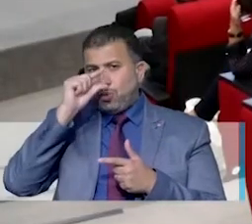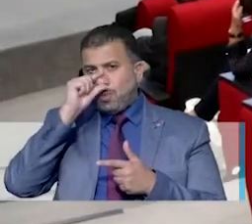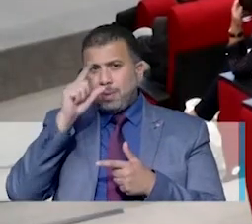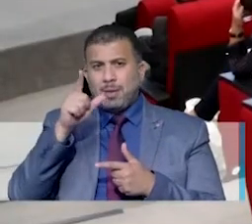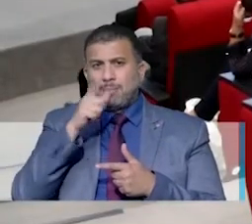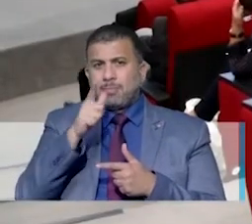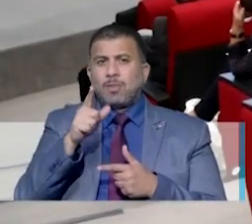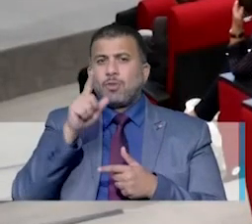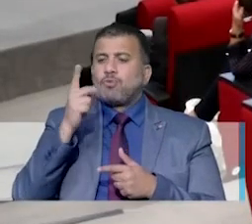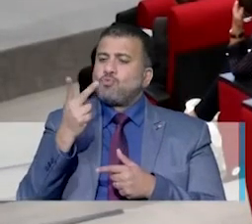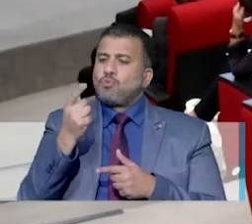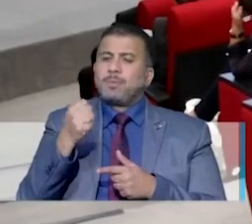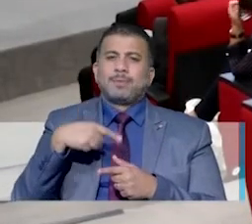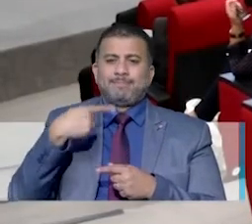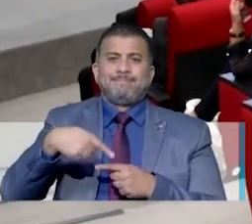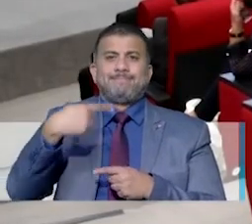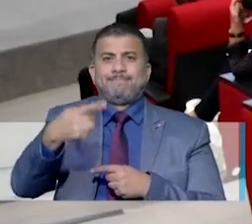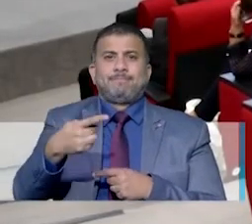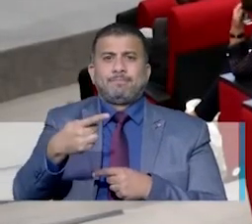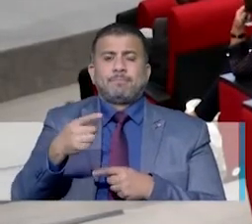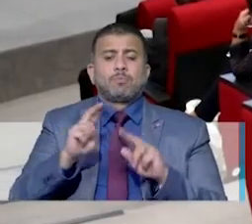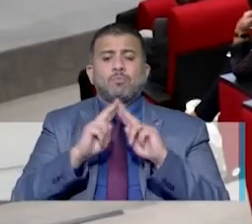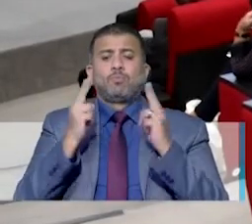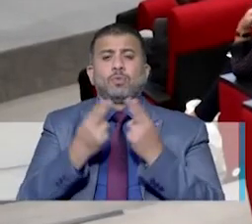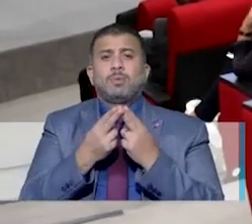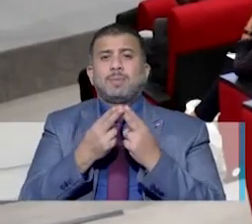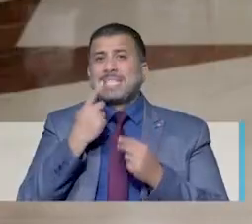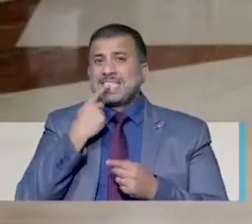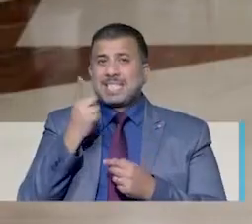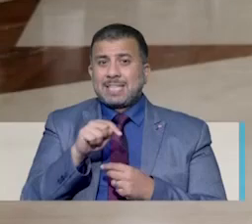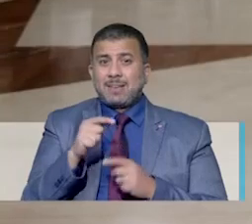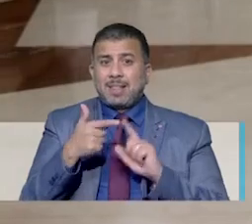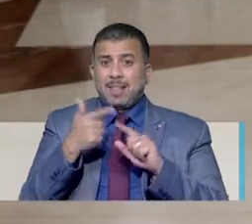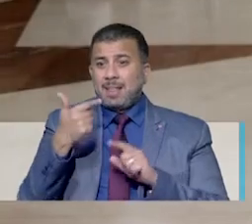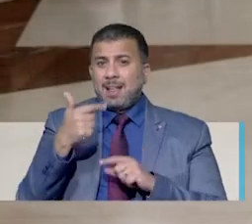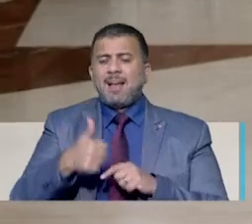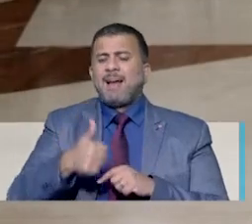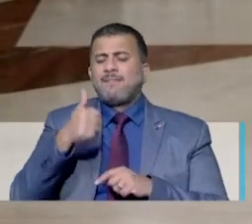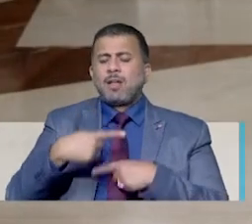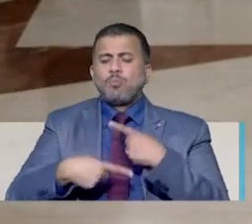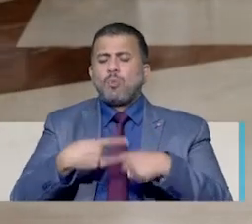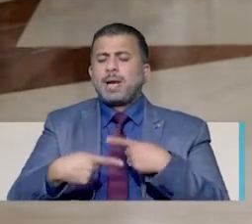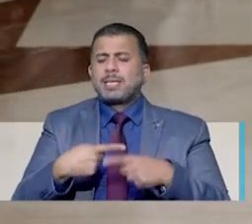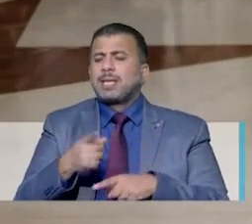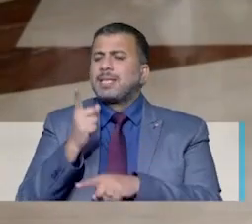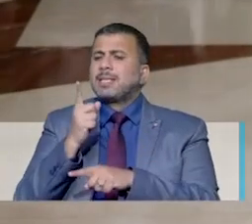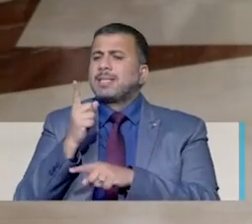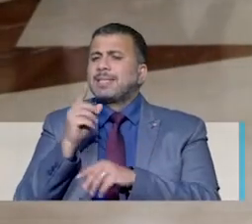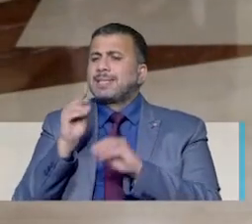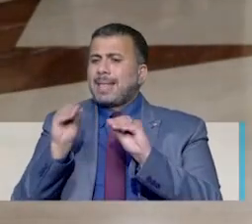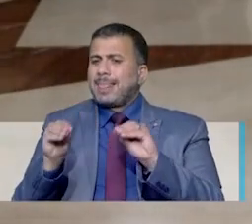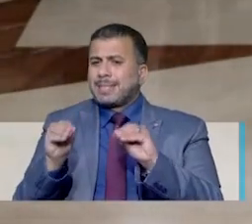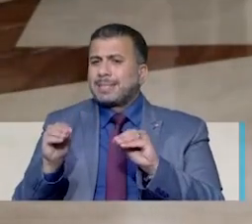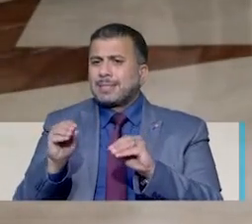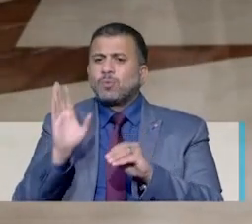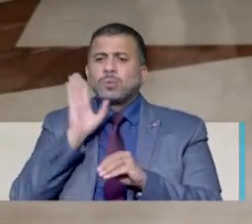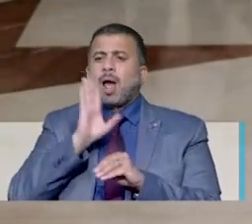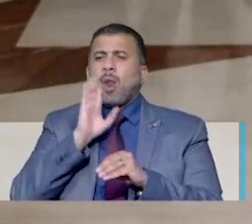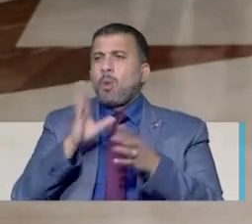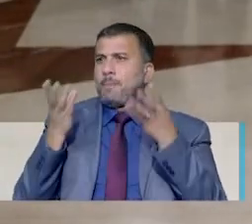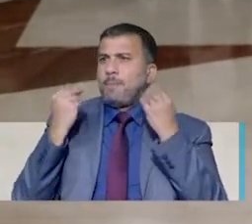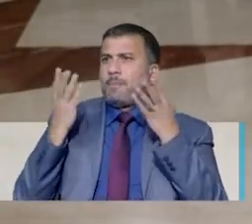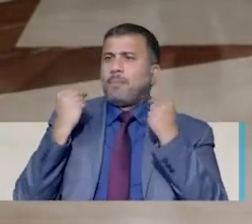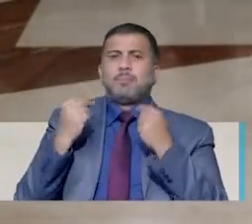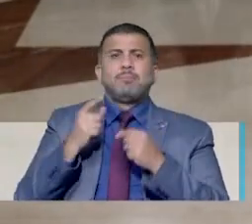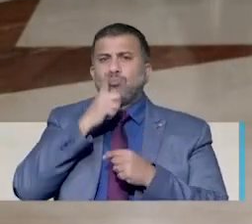اليومين التاليين المؤتمر السنوي الثاني لافضل الممارسات في التدريس والتعلم يعد فرصه